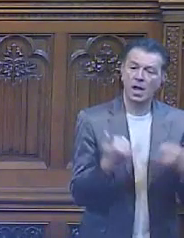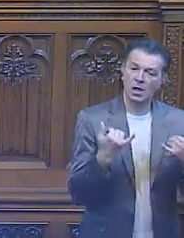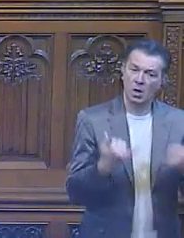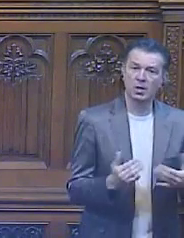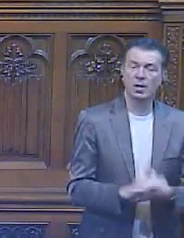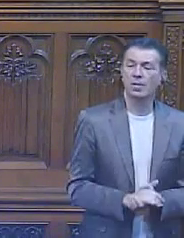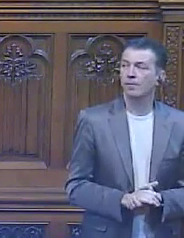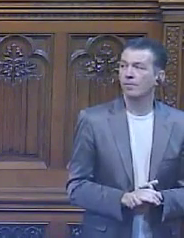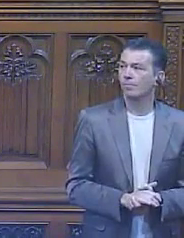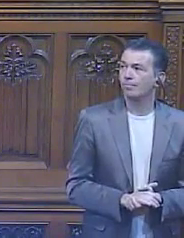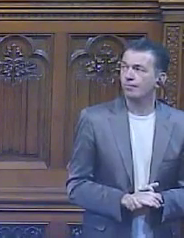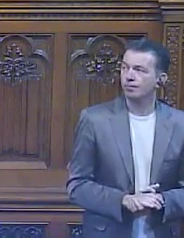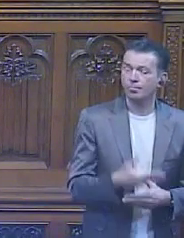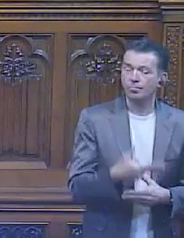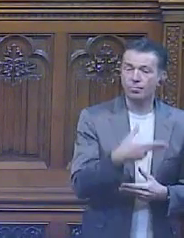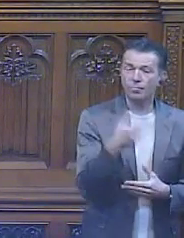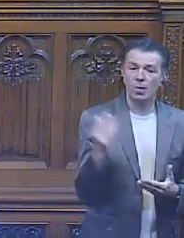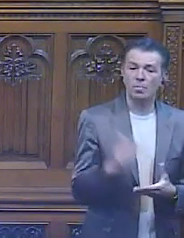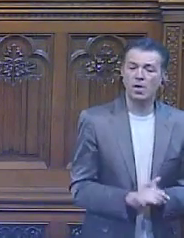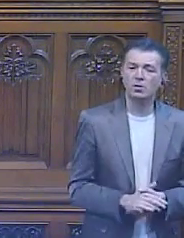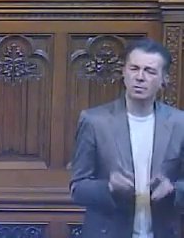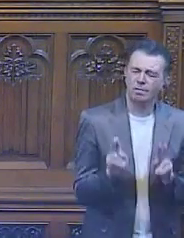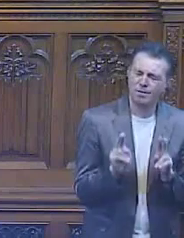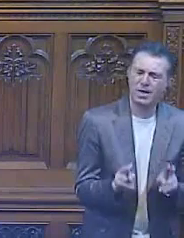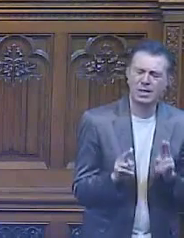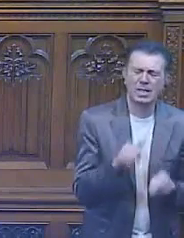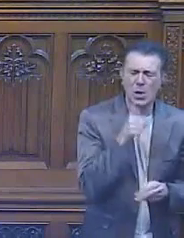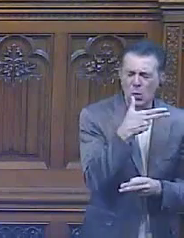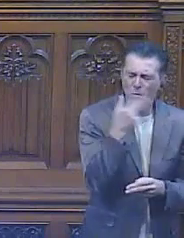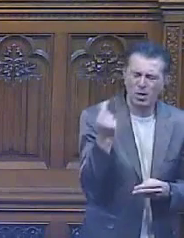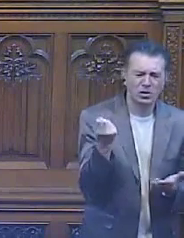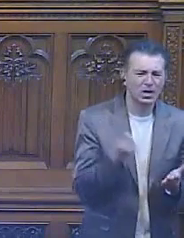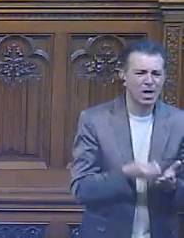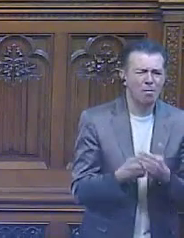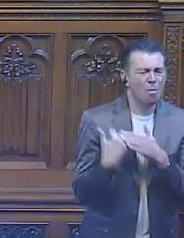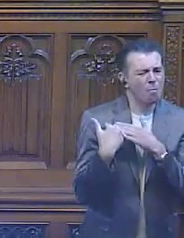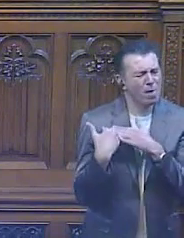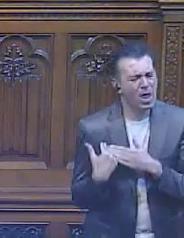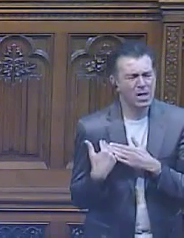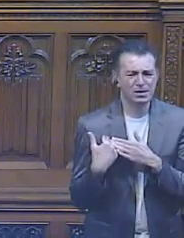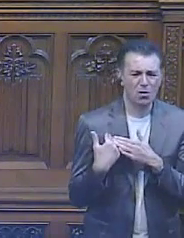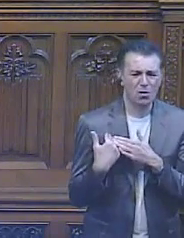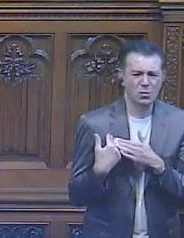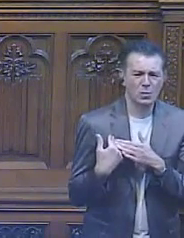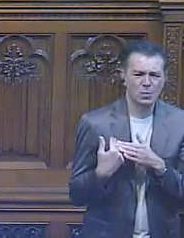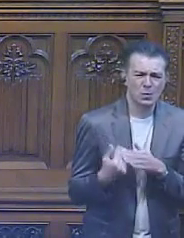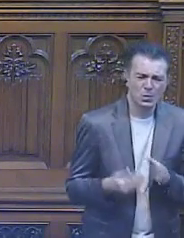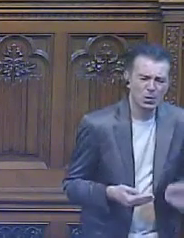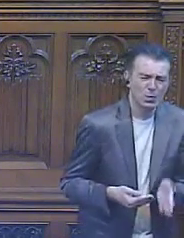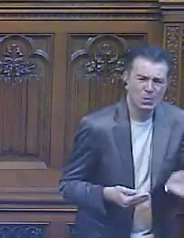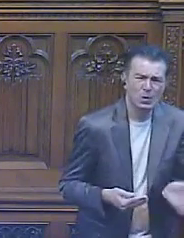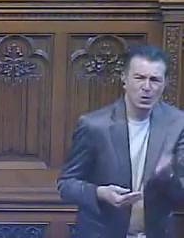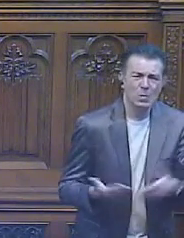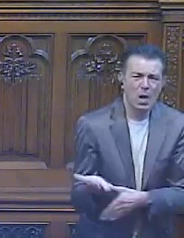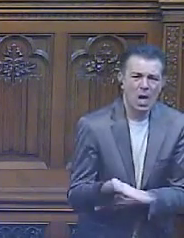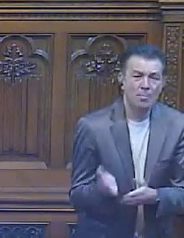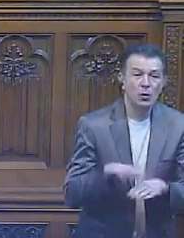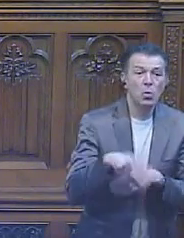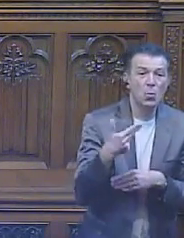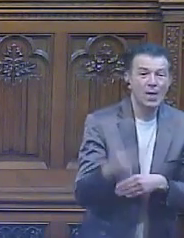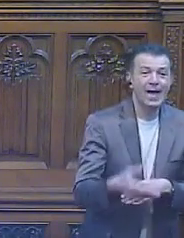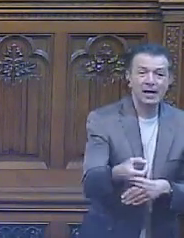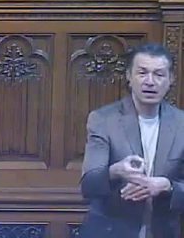heute stellen. Da wurden die Menschen durch wirklich unmenschliche Gebührenbelastungen in die Armut getrieben. Mehr als